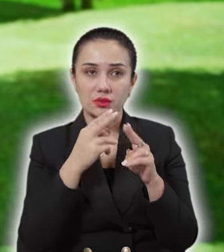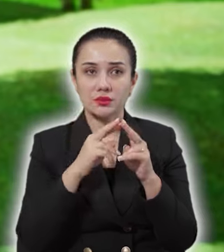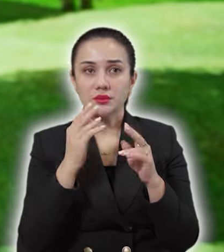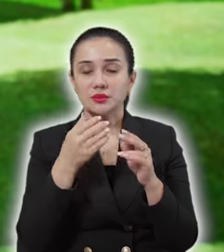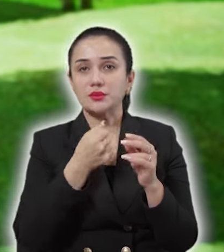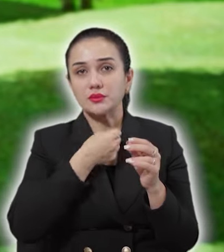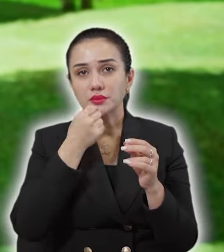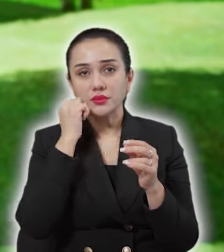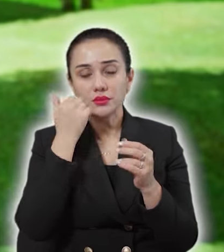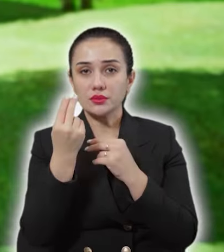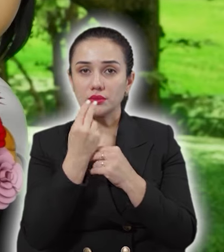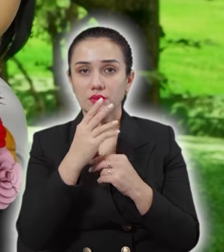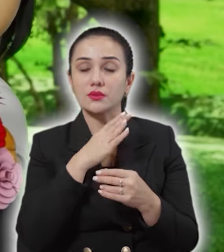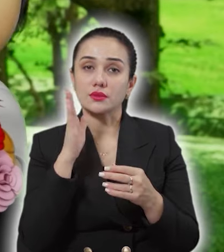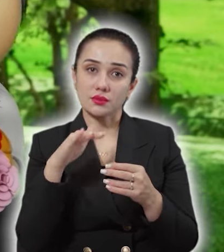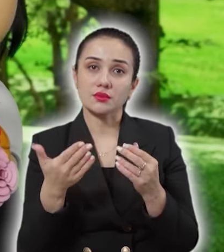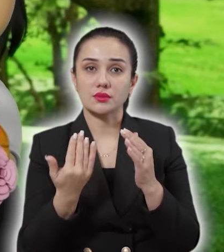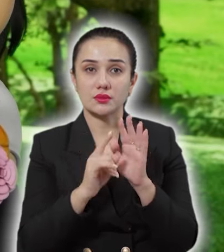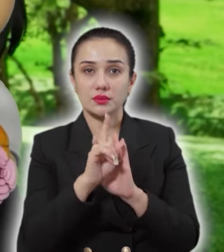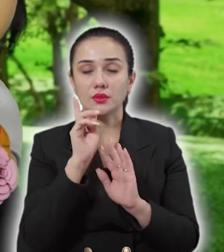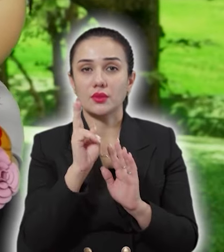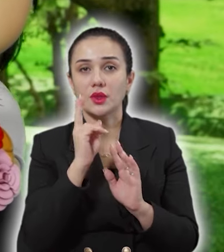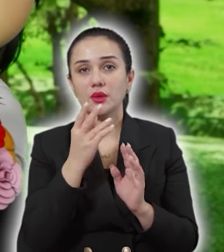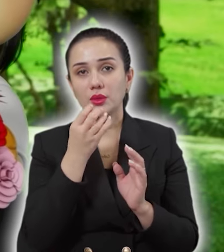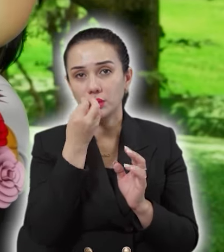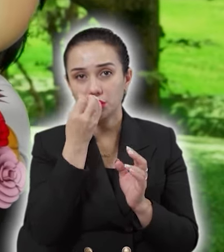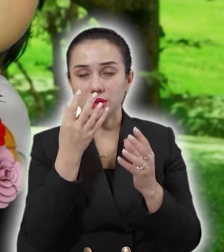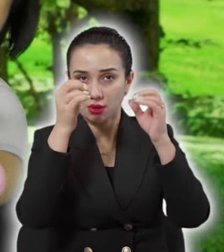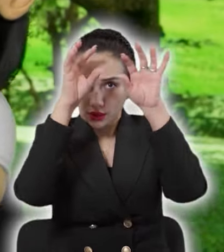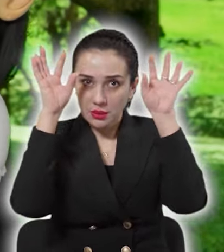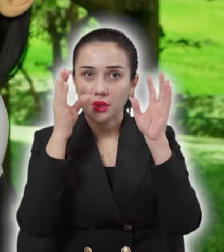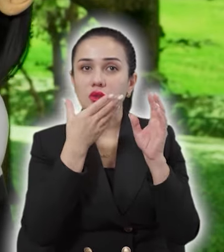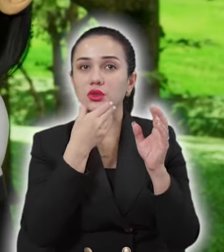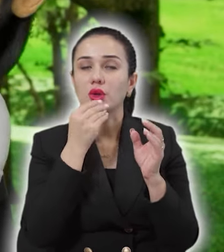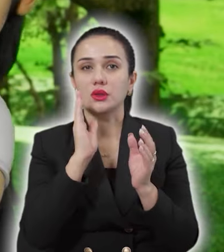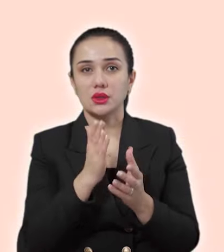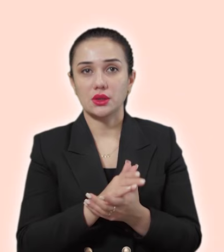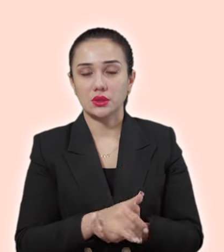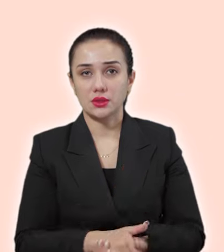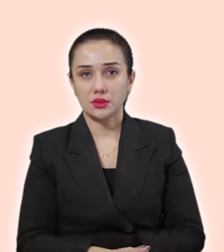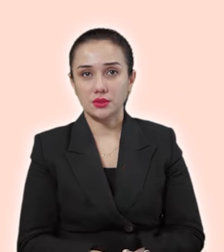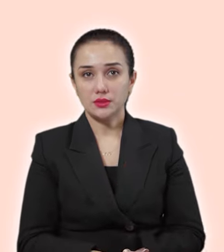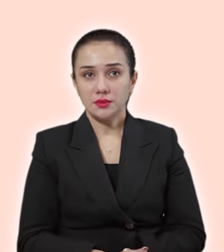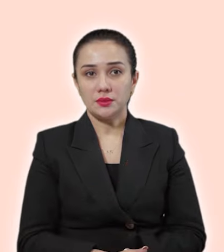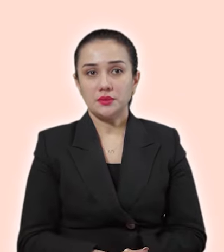bilaman, katta opam o'rgatganlar. Qani, boshladik. Kimning gulchambari chiroyli chiqar ekan?